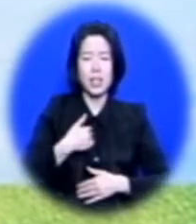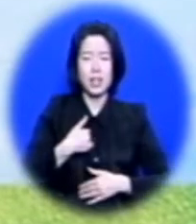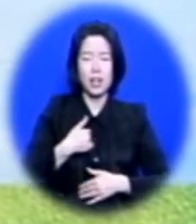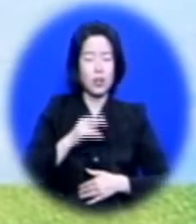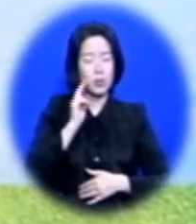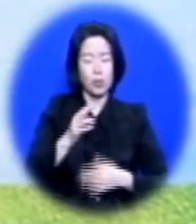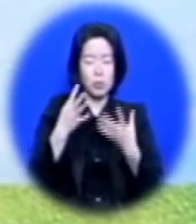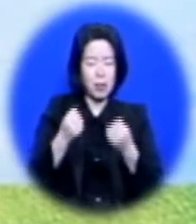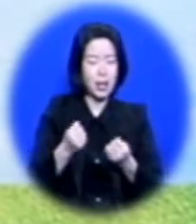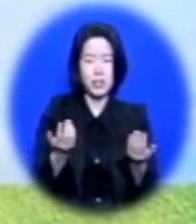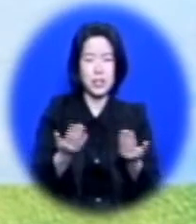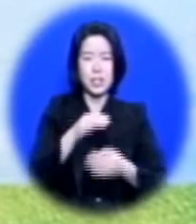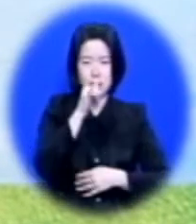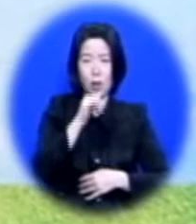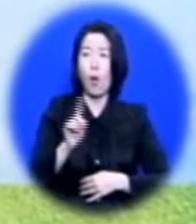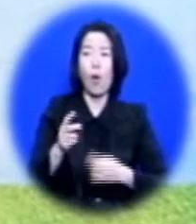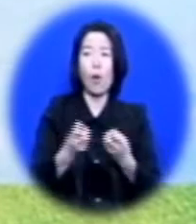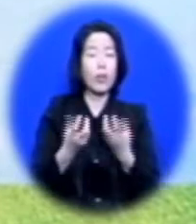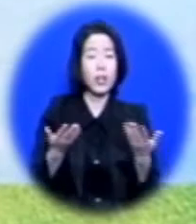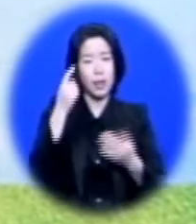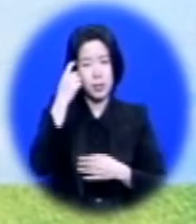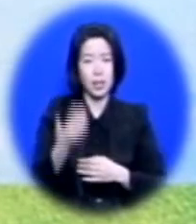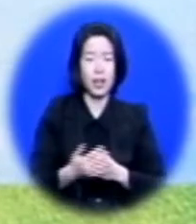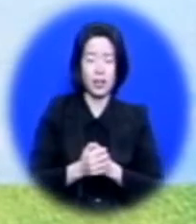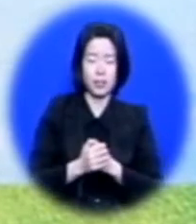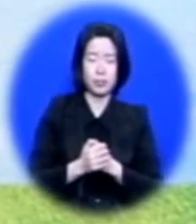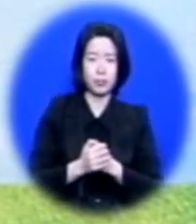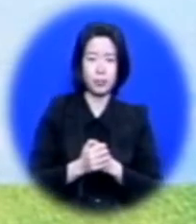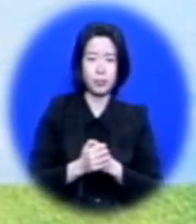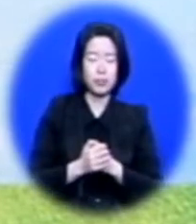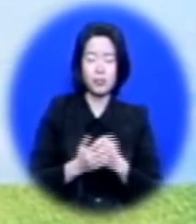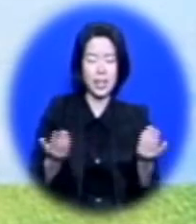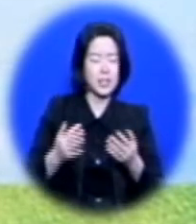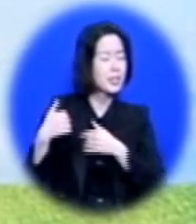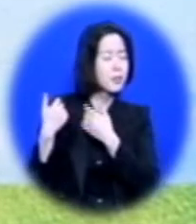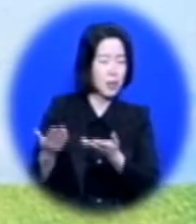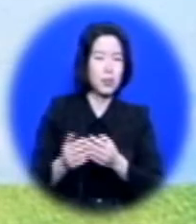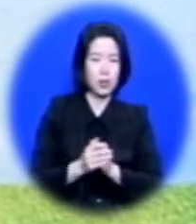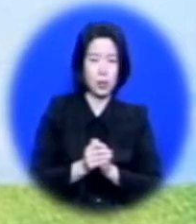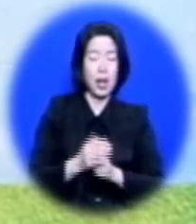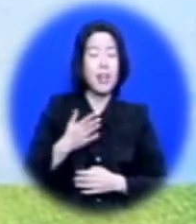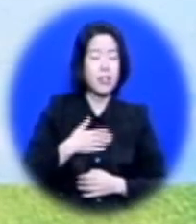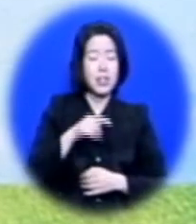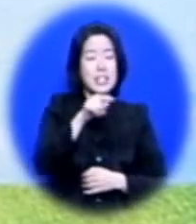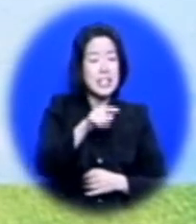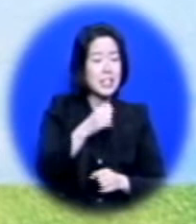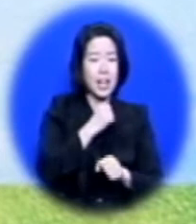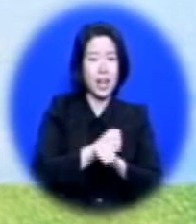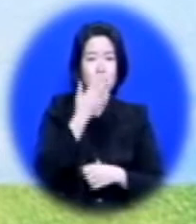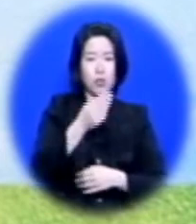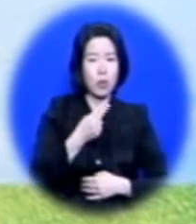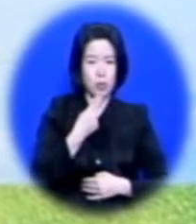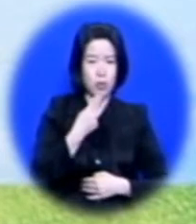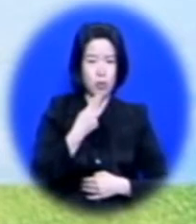았어요 그 일들은 다 어떻게 해요 일은 내 버려도 내가 할 수 없으니까